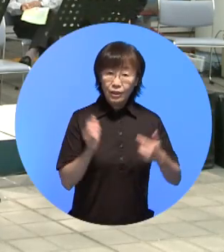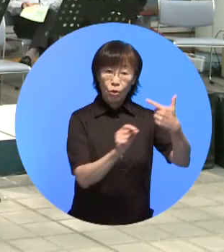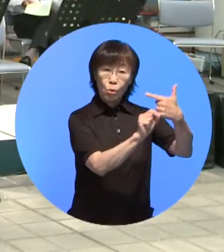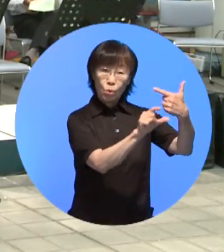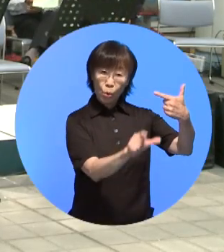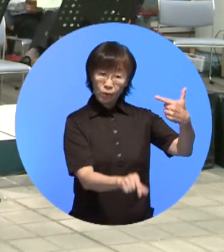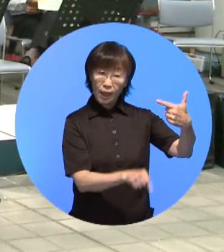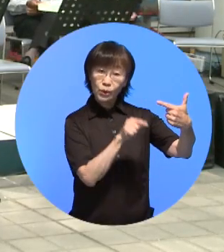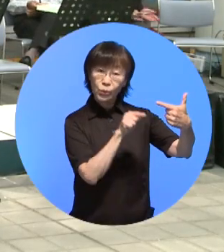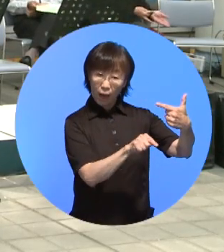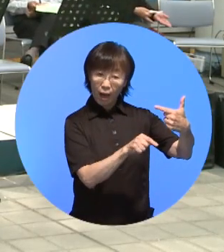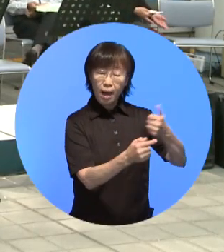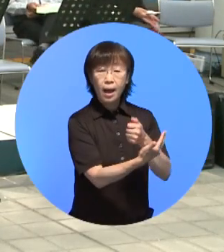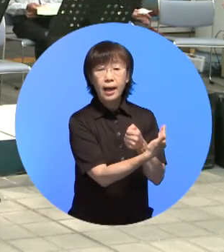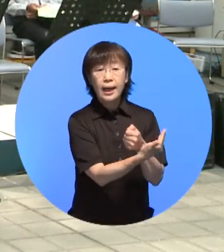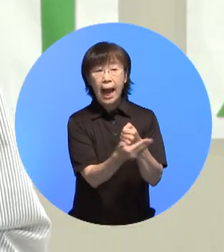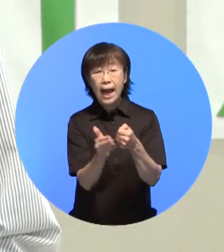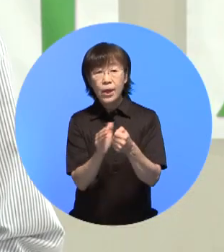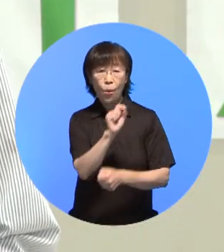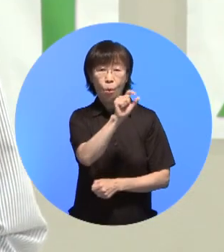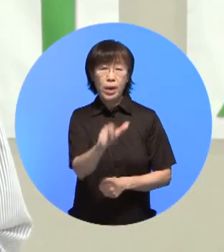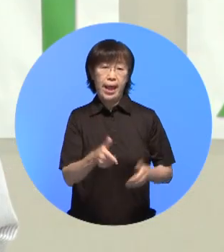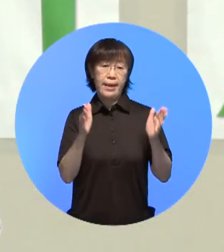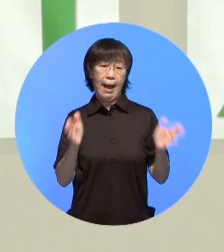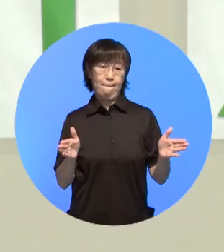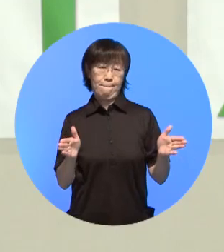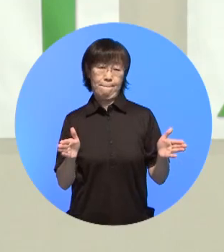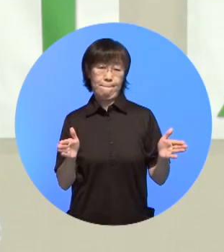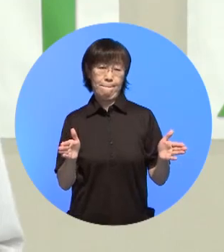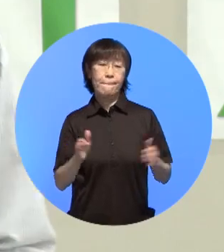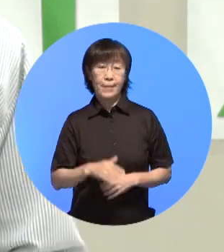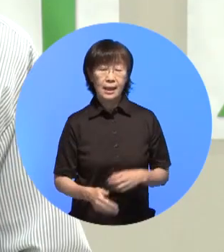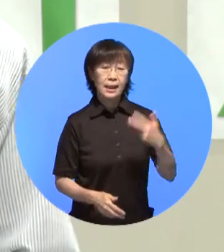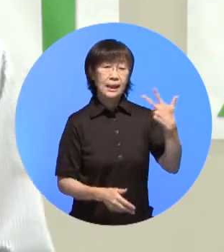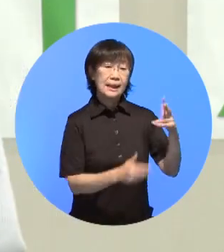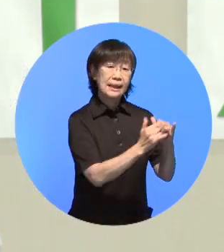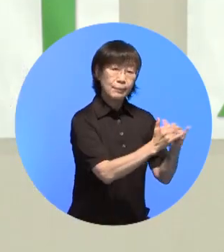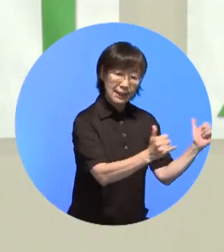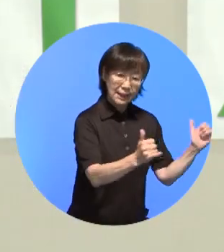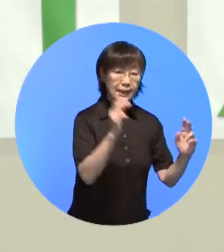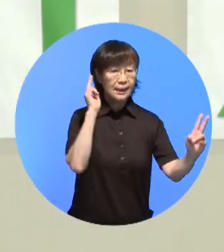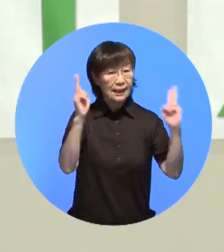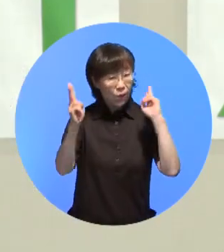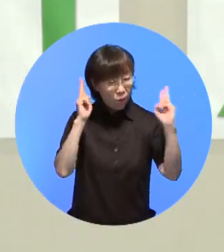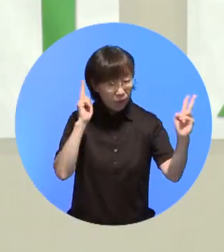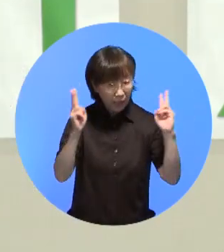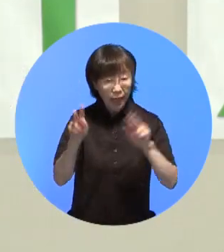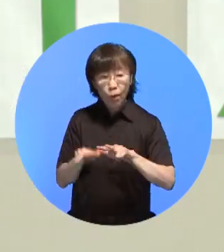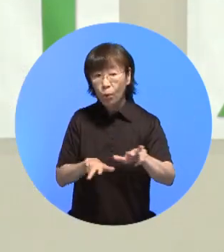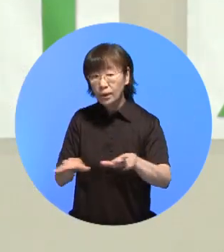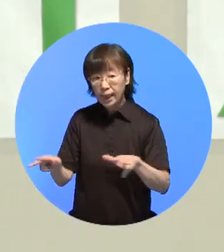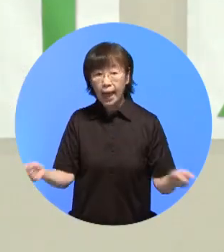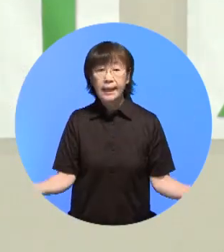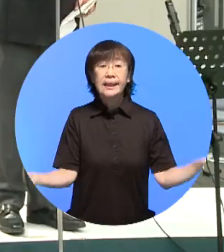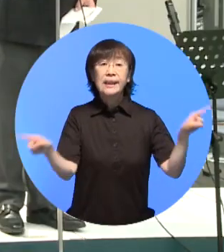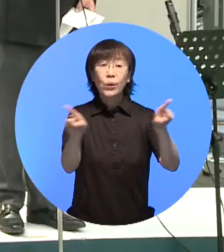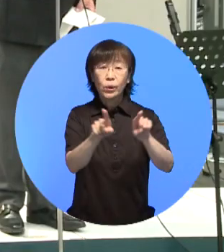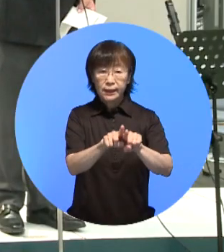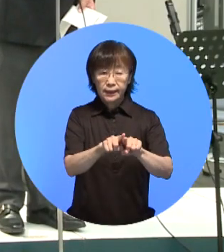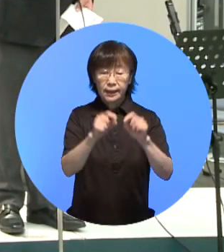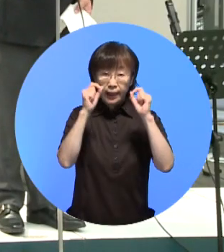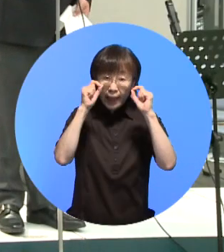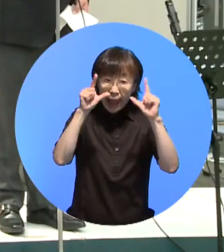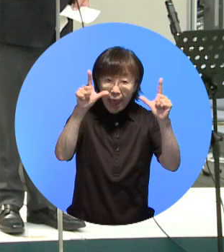たである6月に市民事業者行政が一体となって啓イベントを行うこと